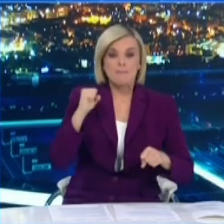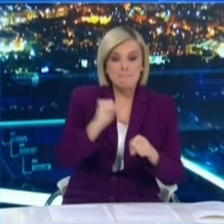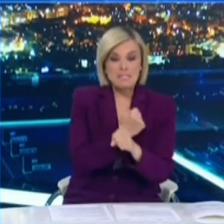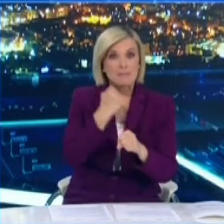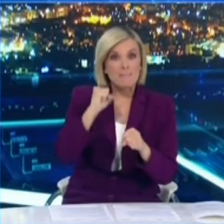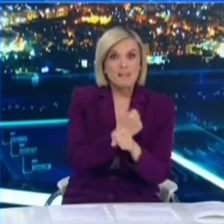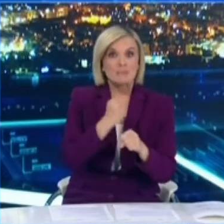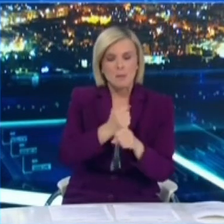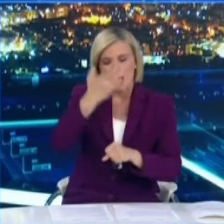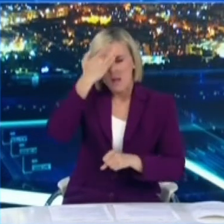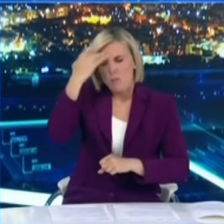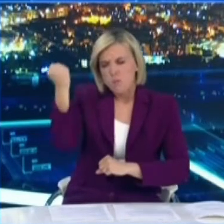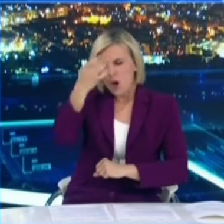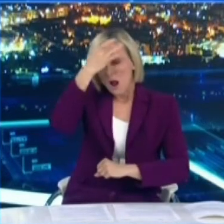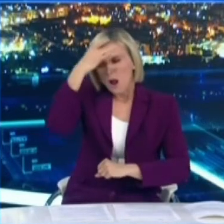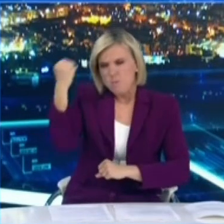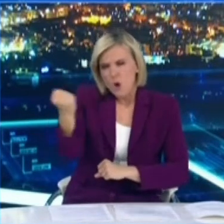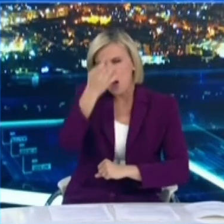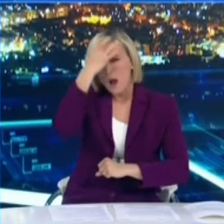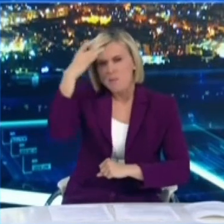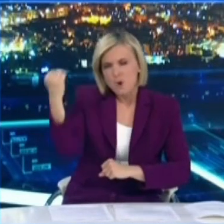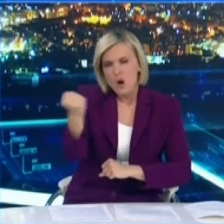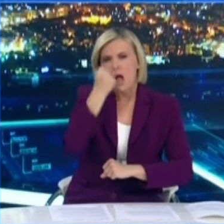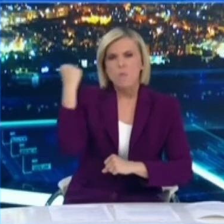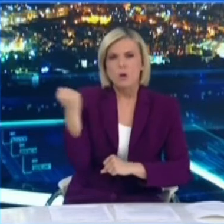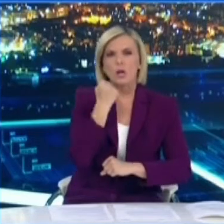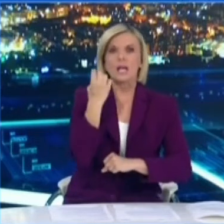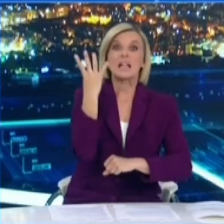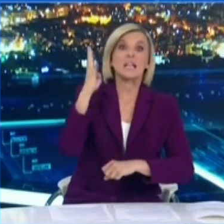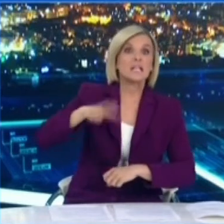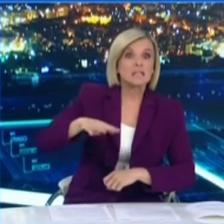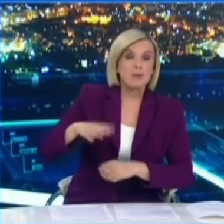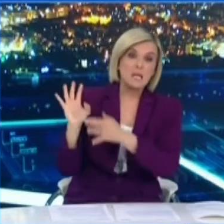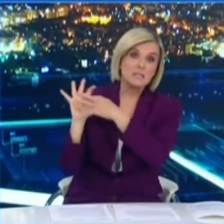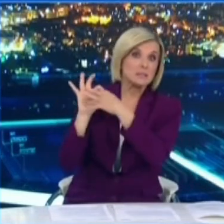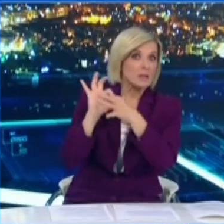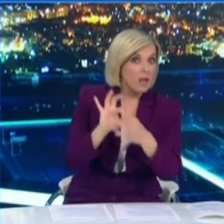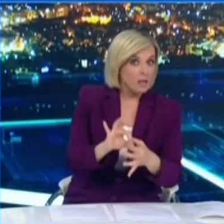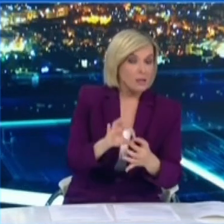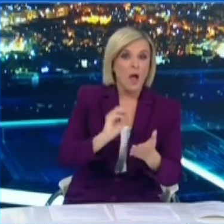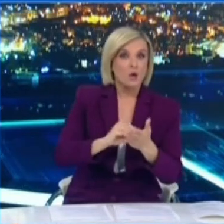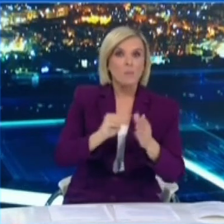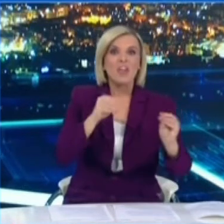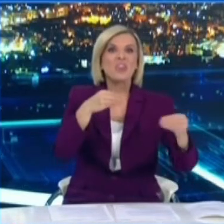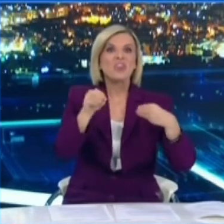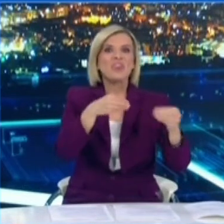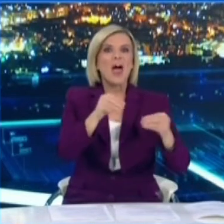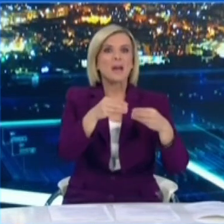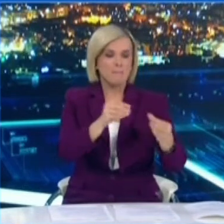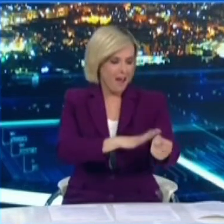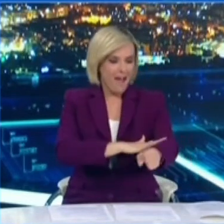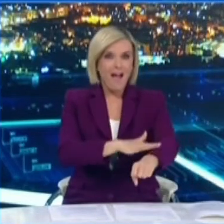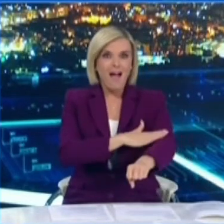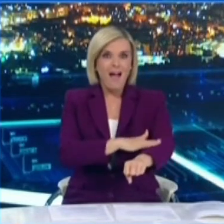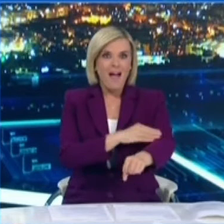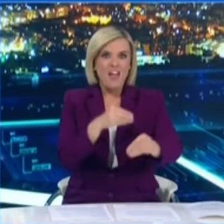επίμονη κεφαλαλγία η οποία διαρκεί πέραν των 4 ημερών, όπως και δερματολογικές